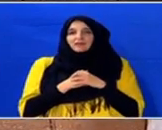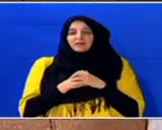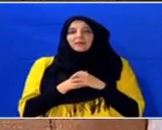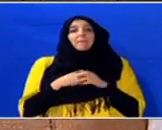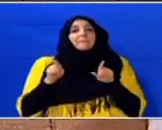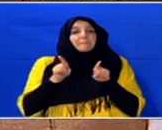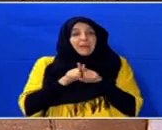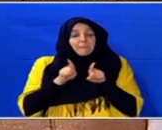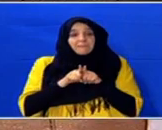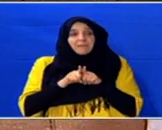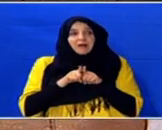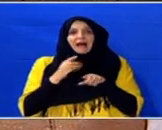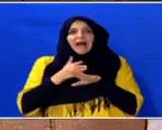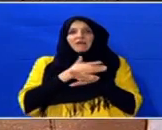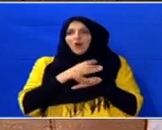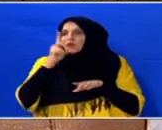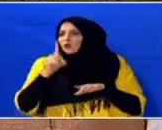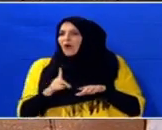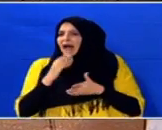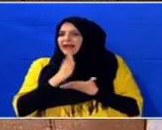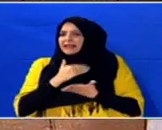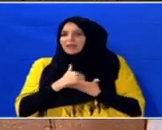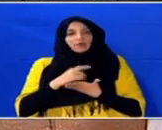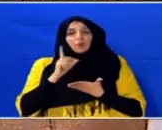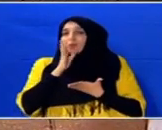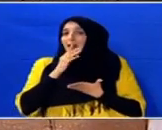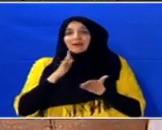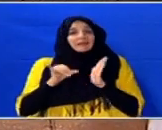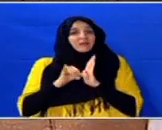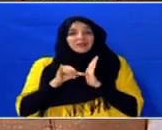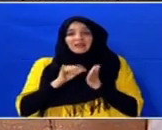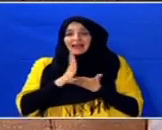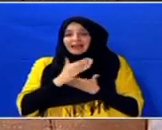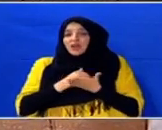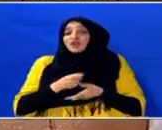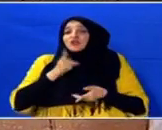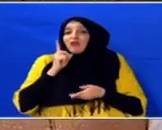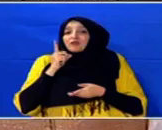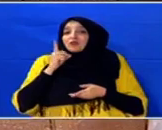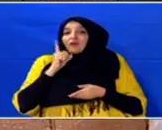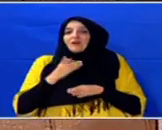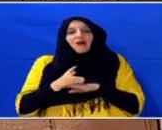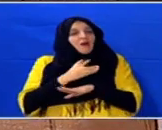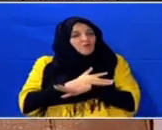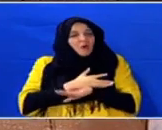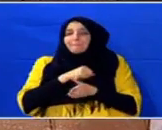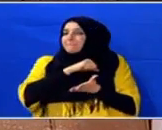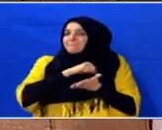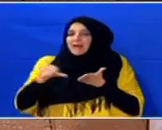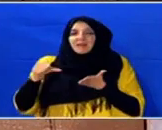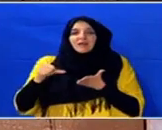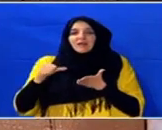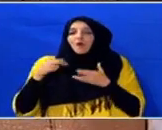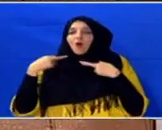الورثة، إذ لا تركة أي لا تقسم التركة إلا بعد سداد الديون